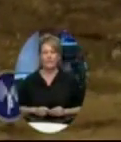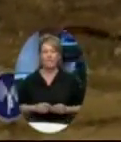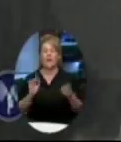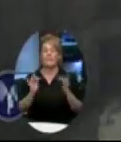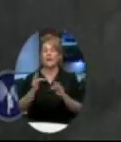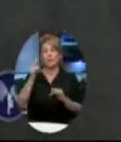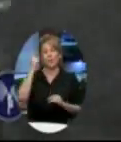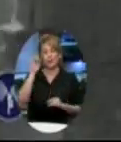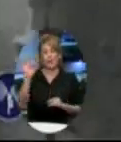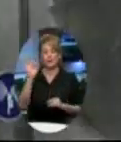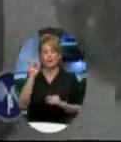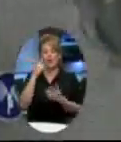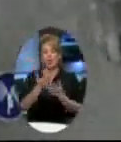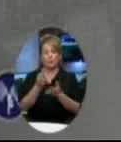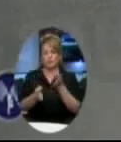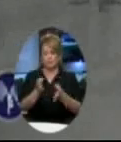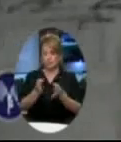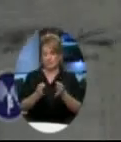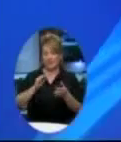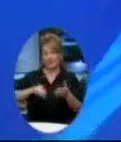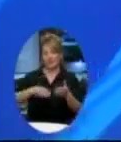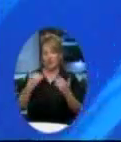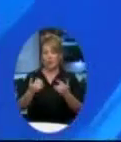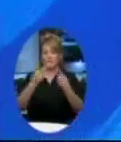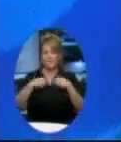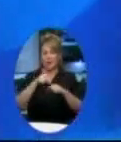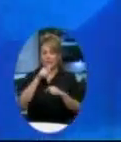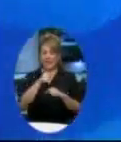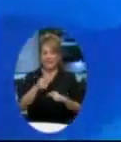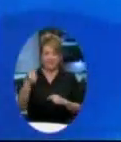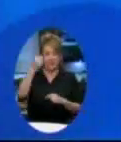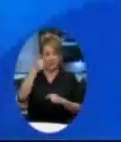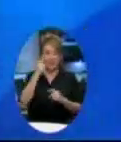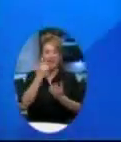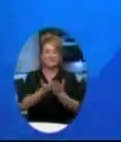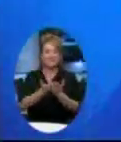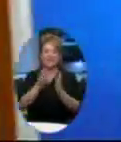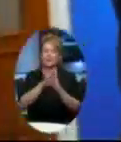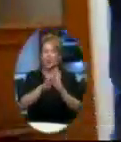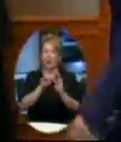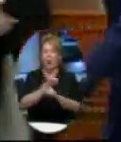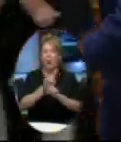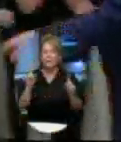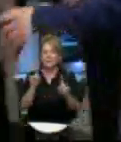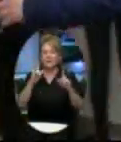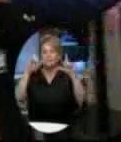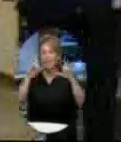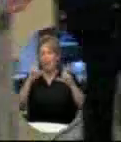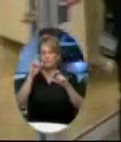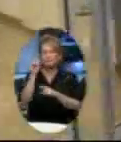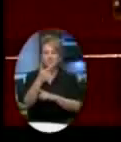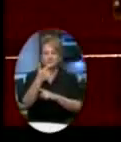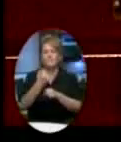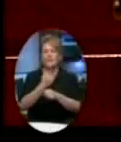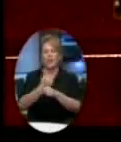היועץ המשפטי לממשלה אישרה היום ועדת השרים לענייני חקיקה את הצעת החוק האוסרת על תיעוד פעילות צה"ל